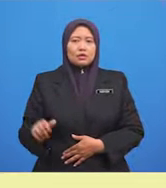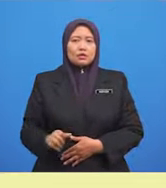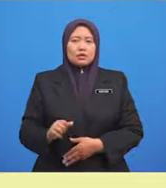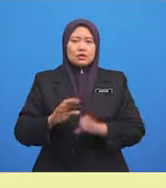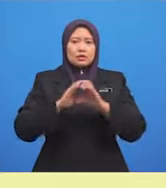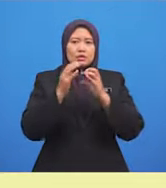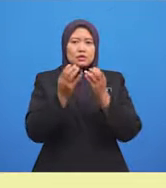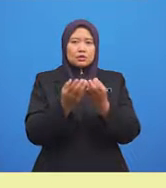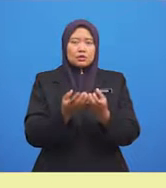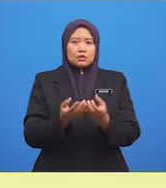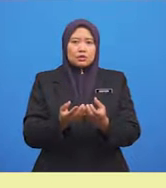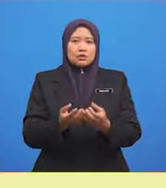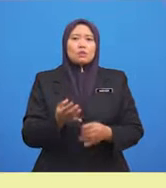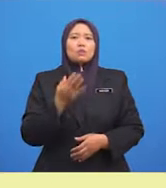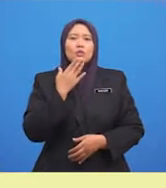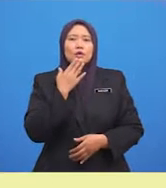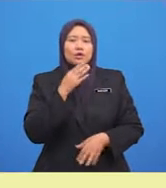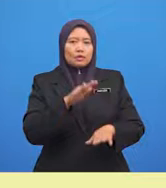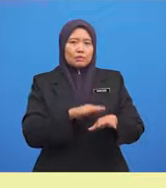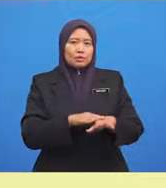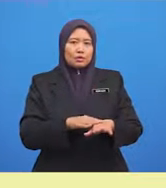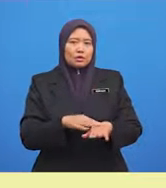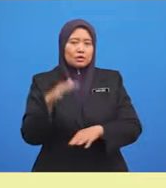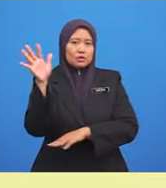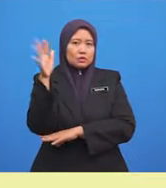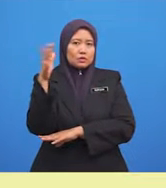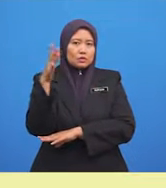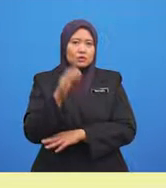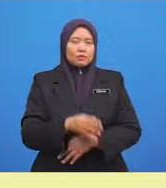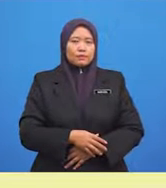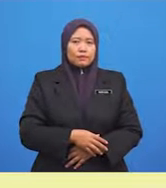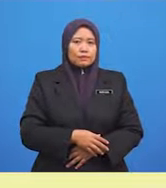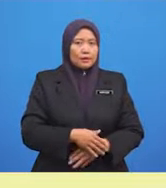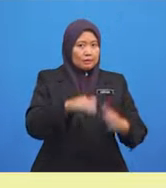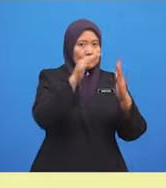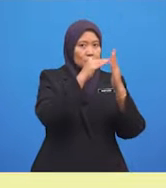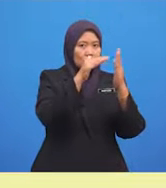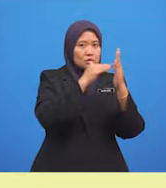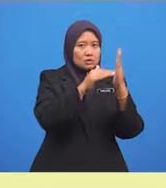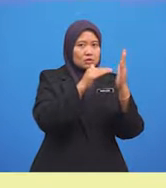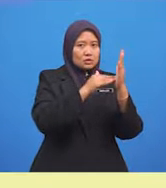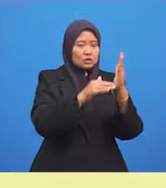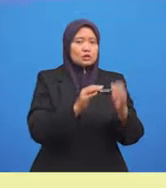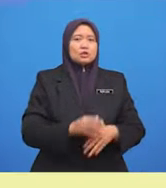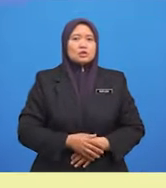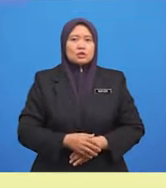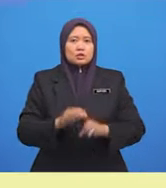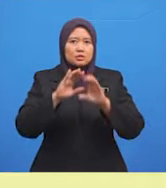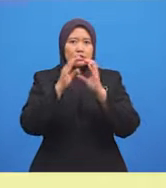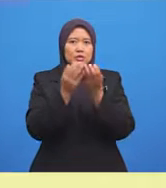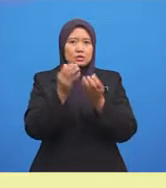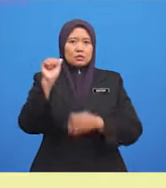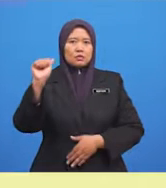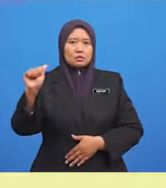warna pada jalur gemilang. Manakala penyenaraian pula, set A